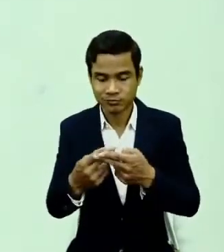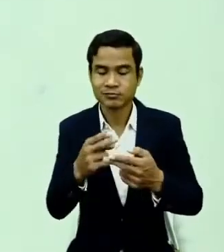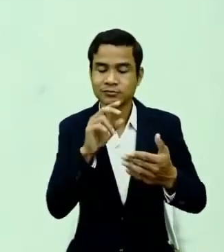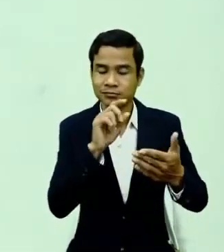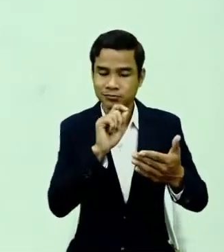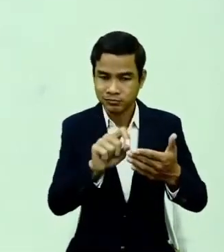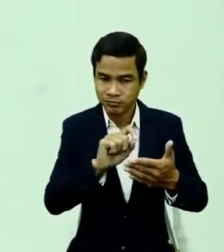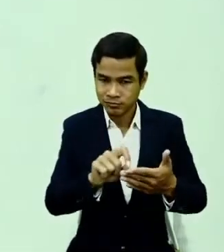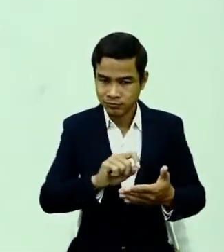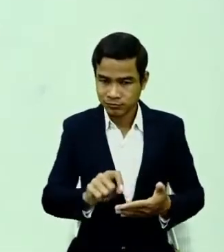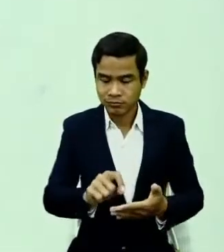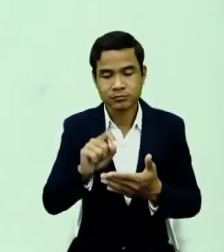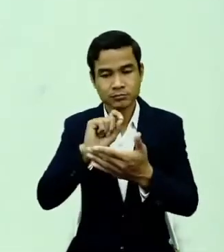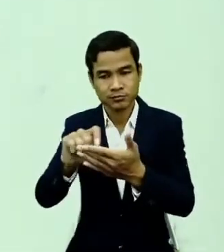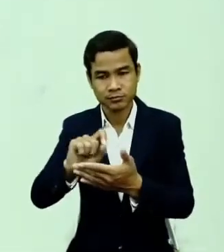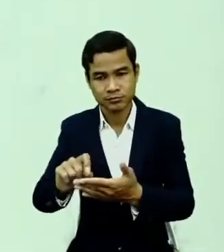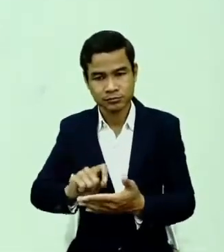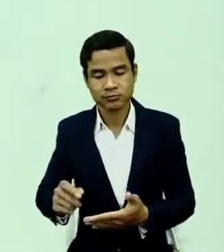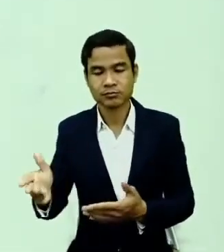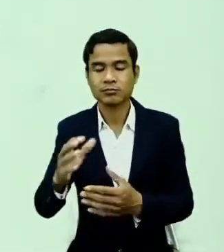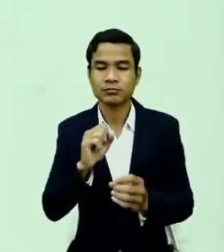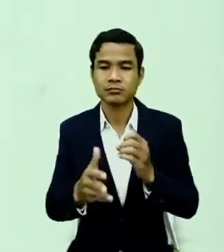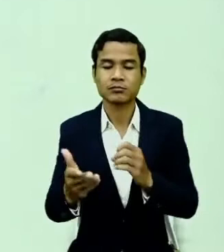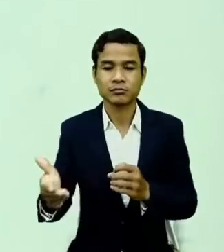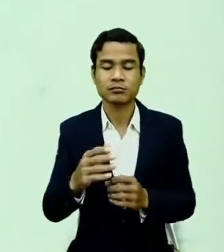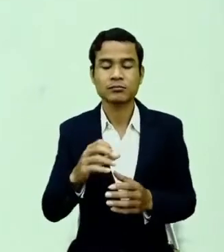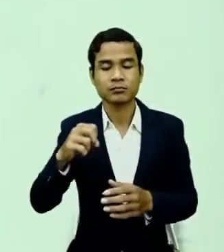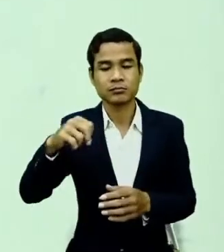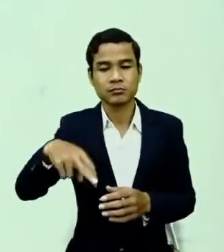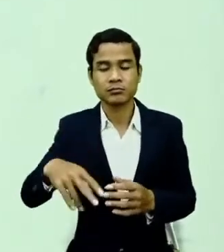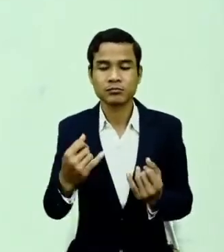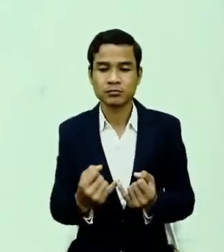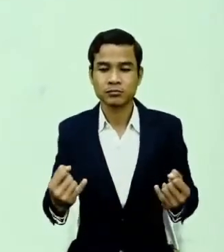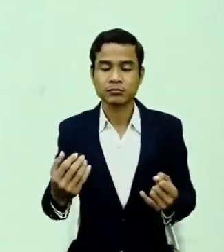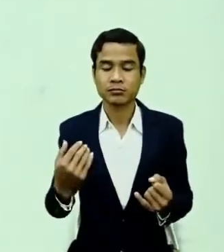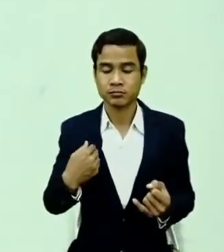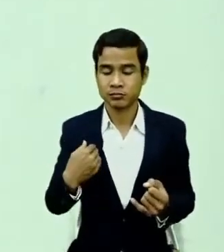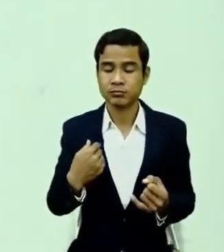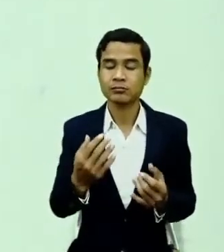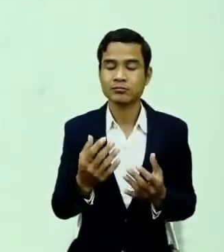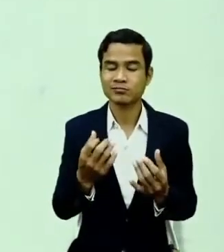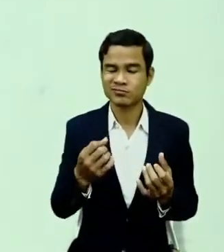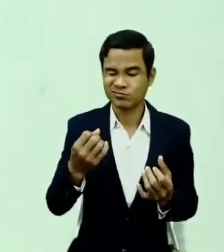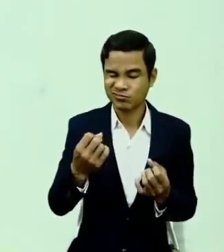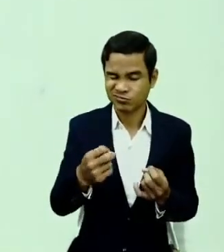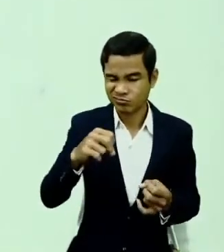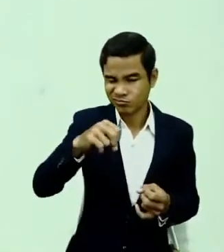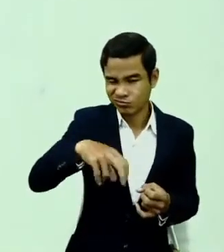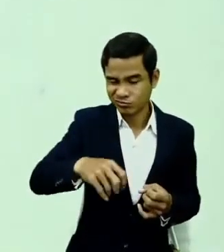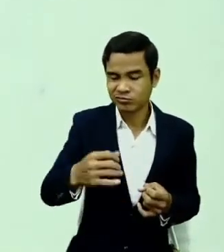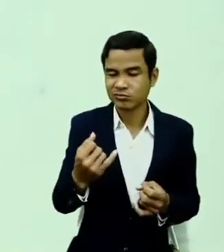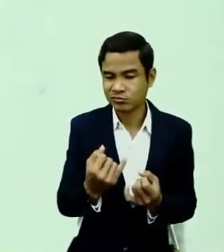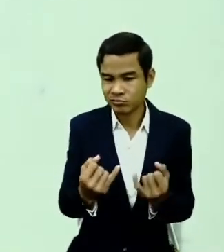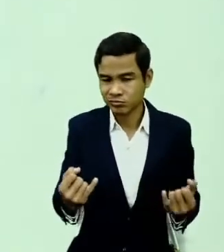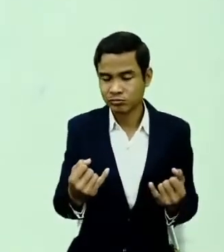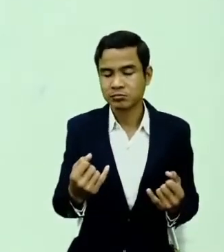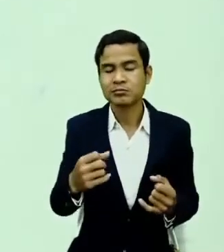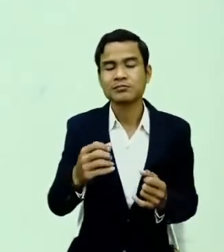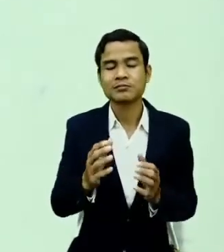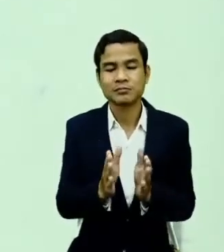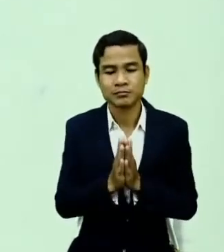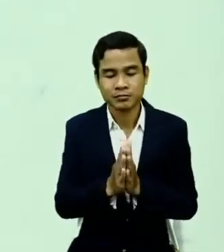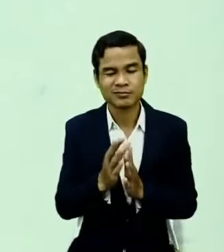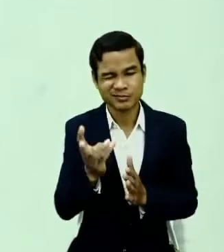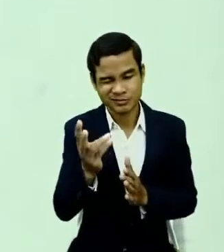អញ្ចឹងសូមចាប់ផ្ដើមតម្រូវការរបស់កុមារអ្នកគ្រូសុំយ៉ាងតិចឲ្យបាន5ពីព្រោះអ្នកគ្